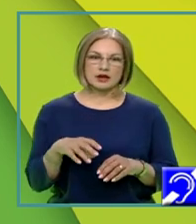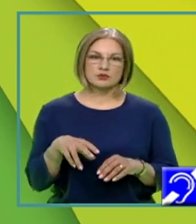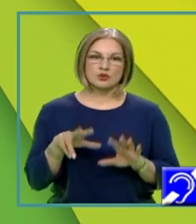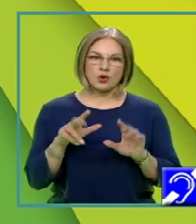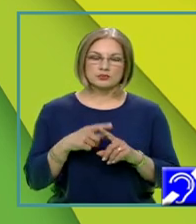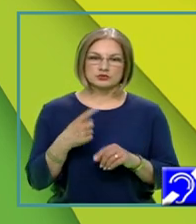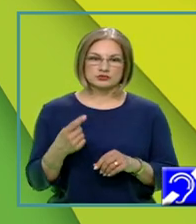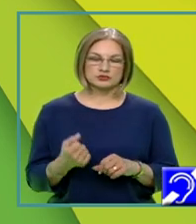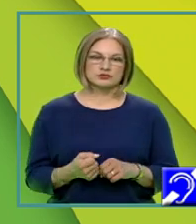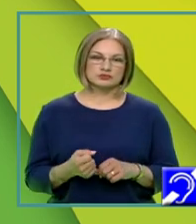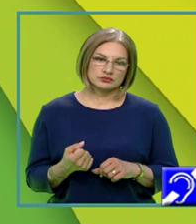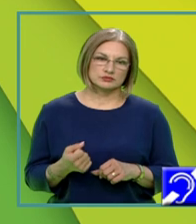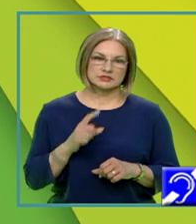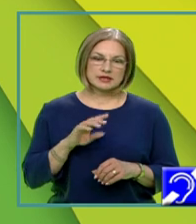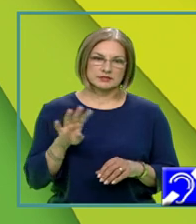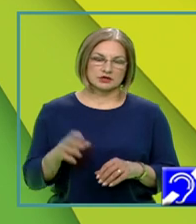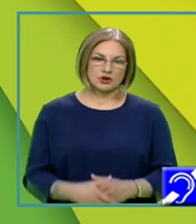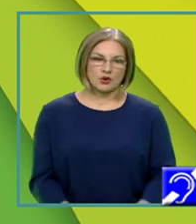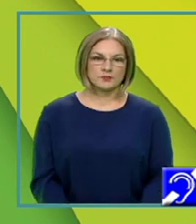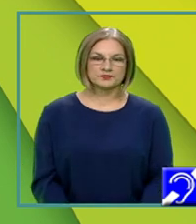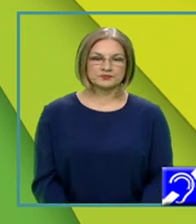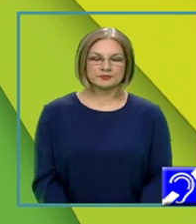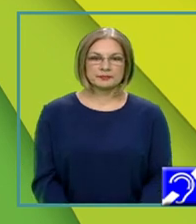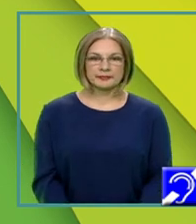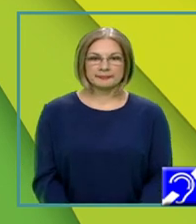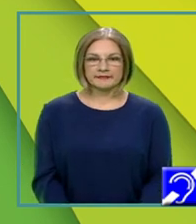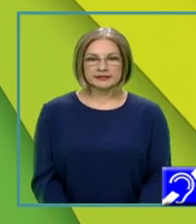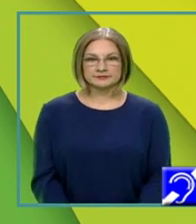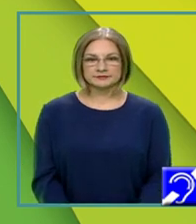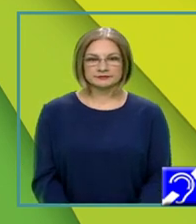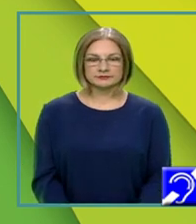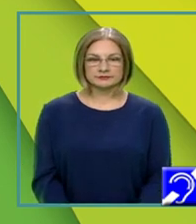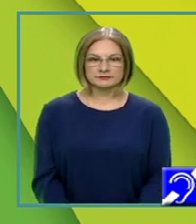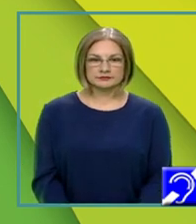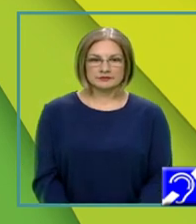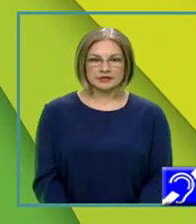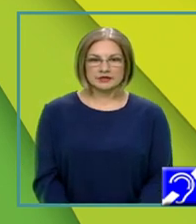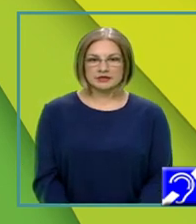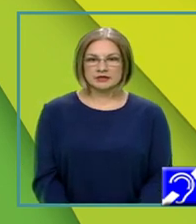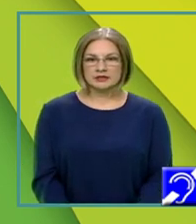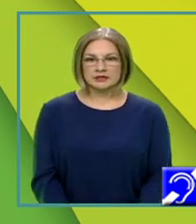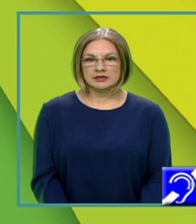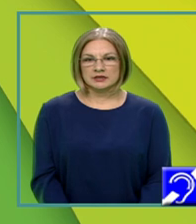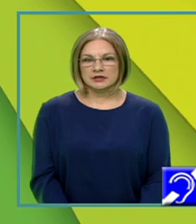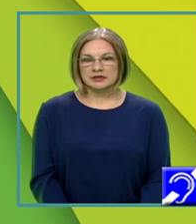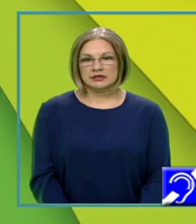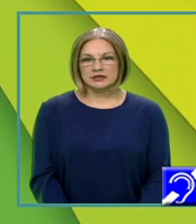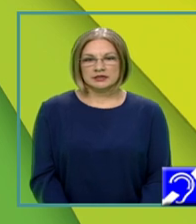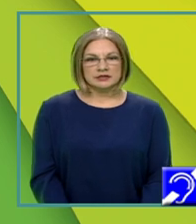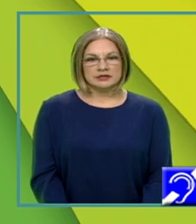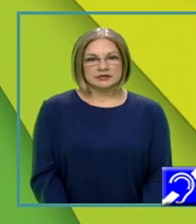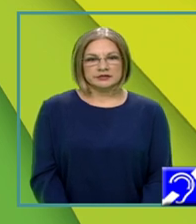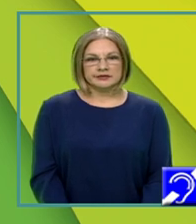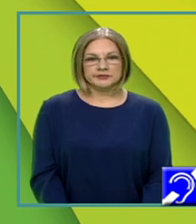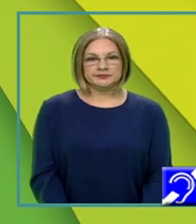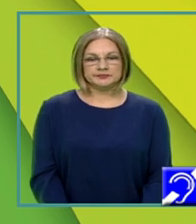plus 1 pe euro plus unu face 94 x plus 1 totul la pătrat mai mic sau egal decât 8 plus 1 8 plus 1